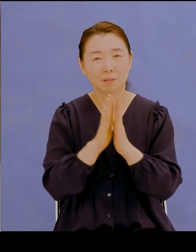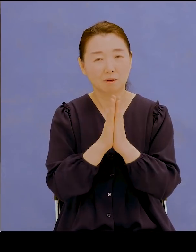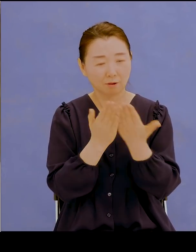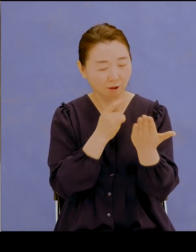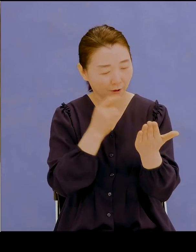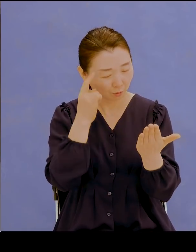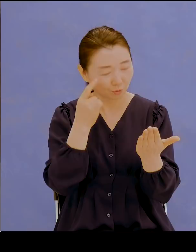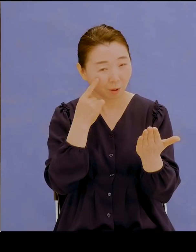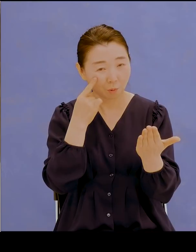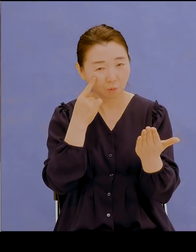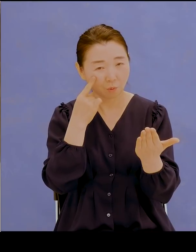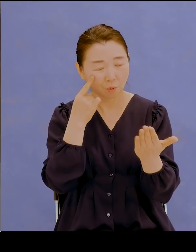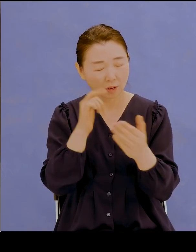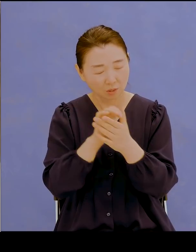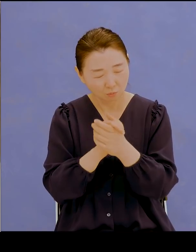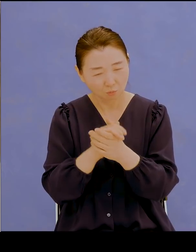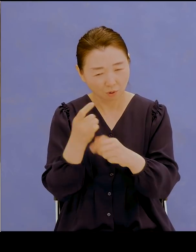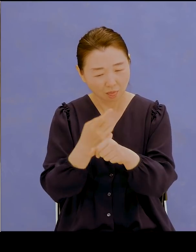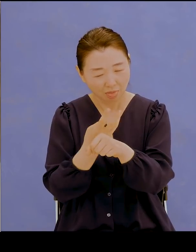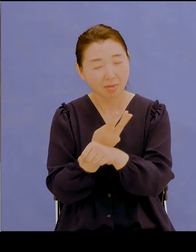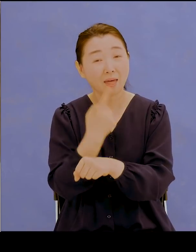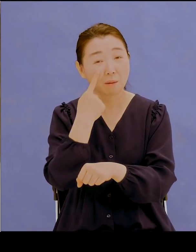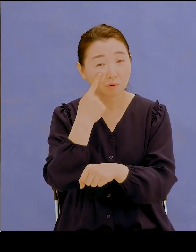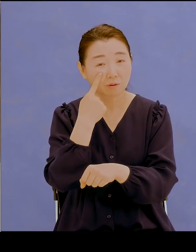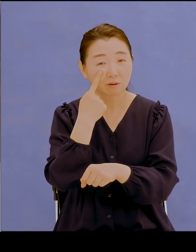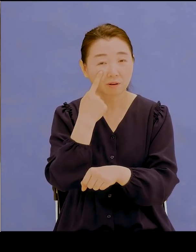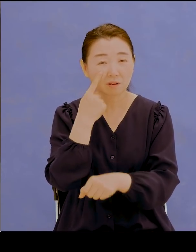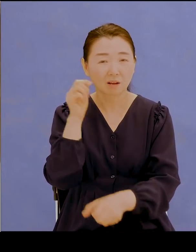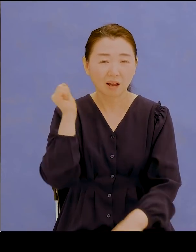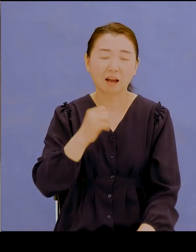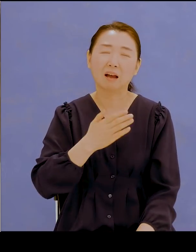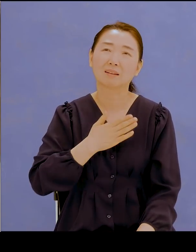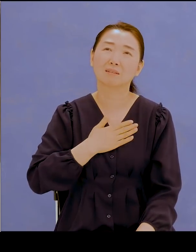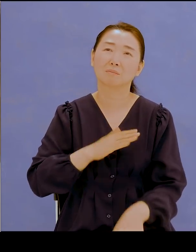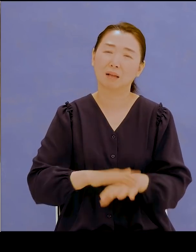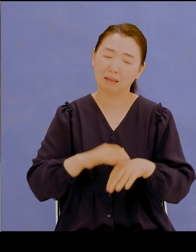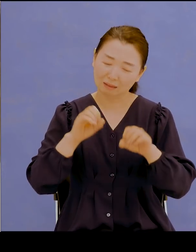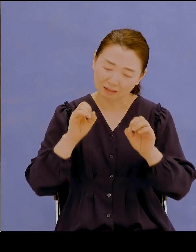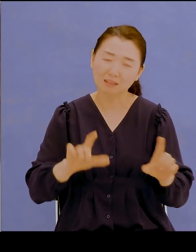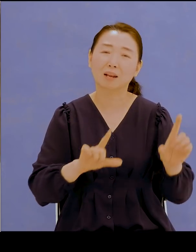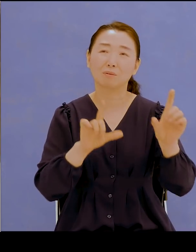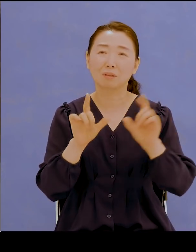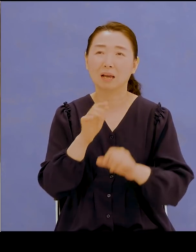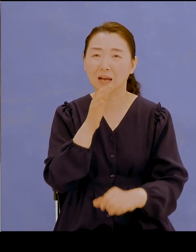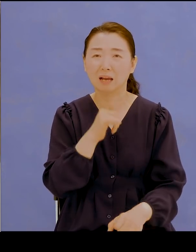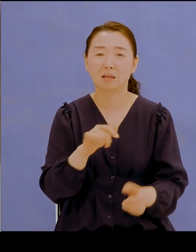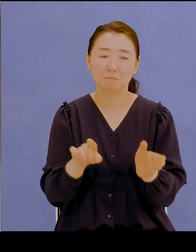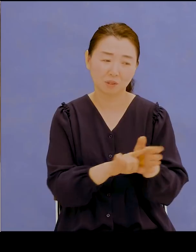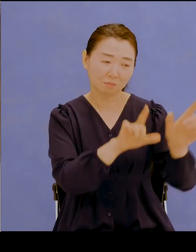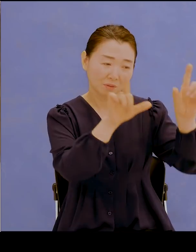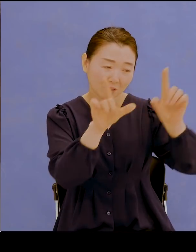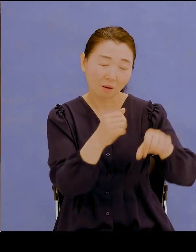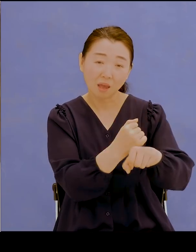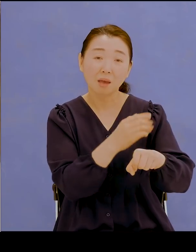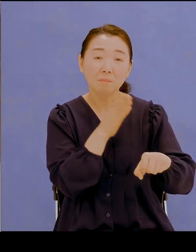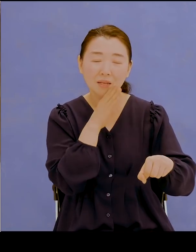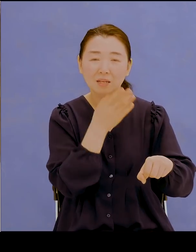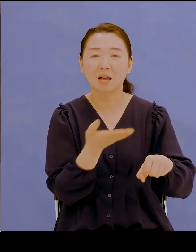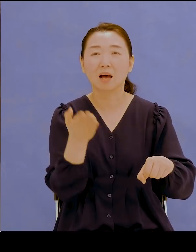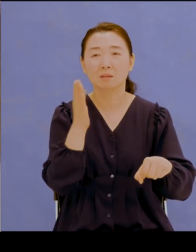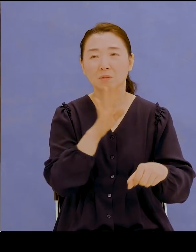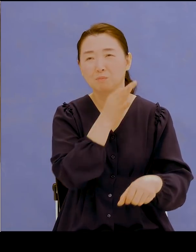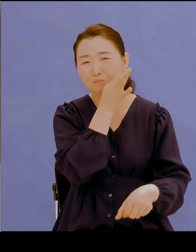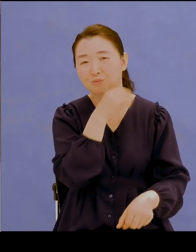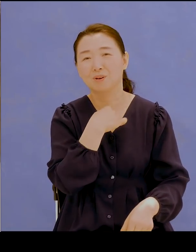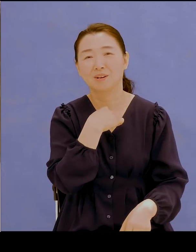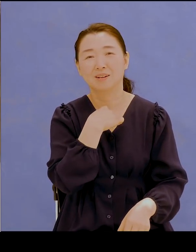기도를 막 몇 시간씩 해보니까 아 이거 내가 진짜 헛살았구나 신앙생활을 했지만 와